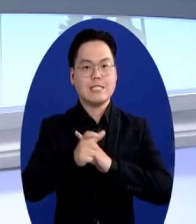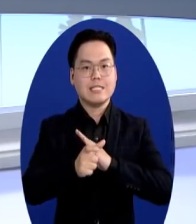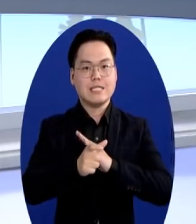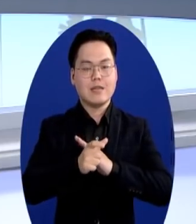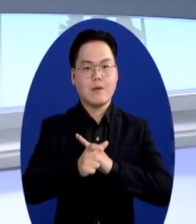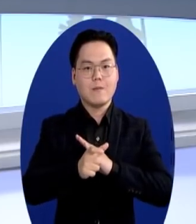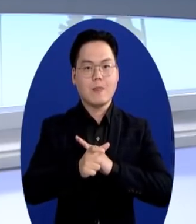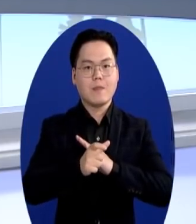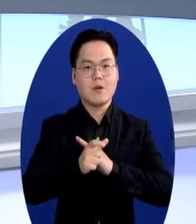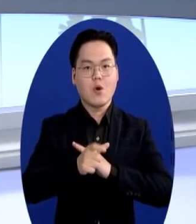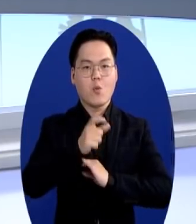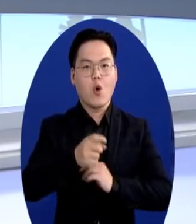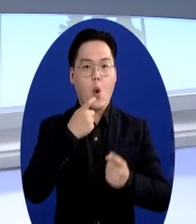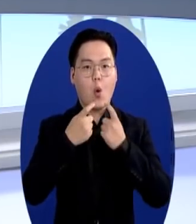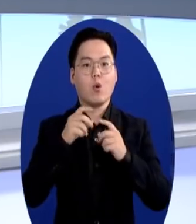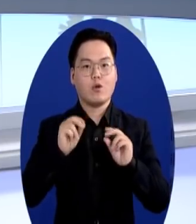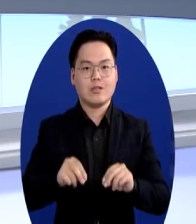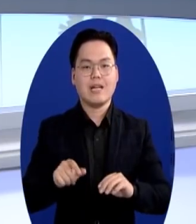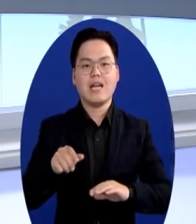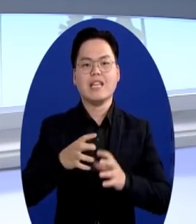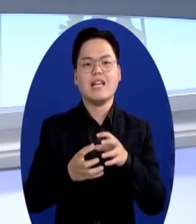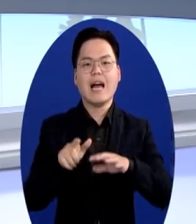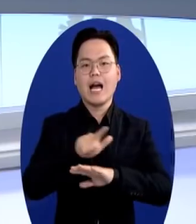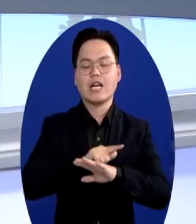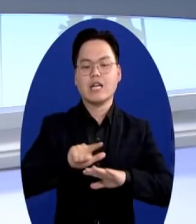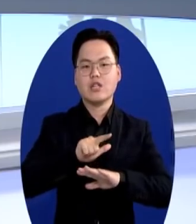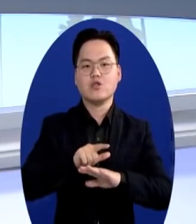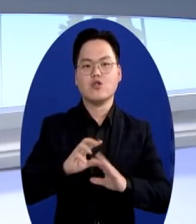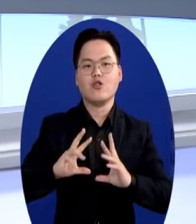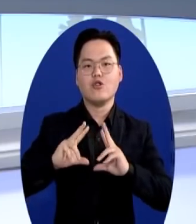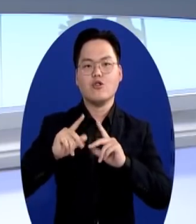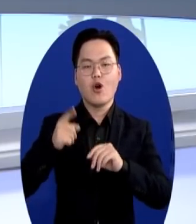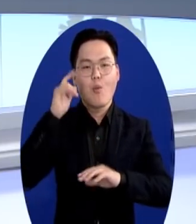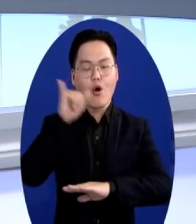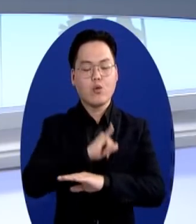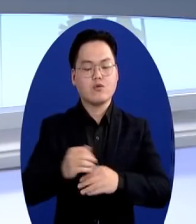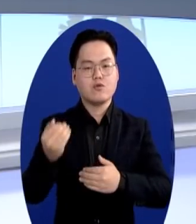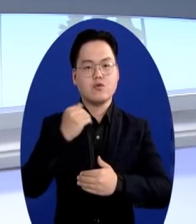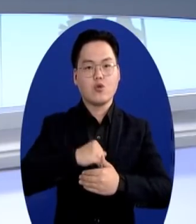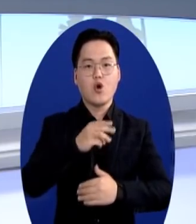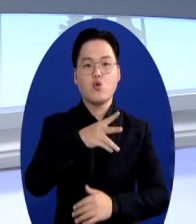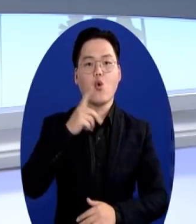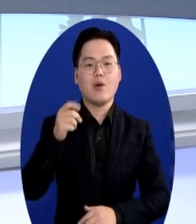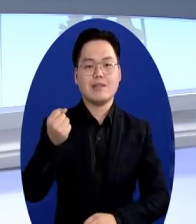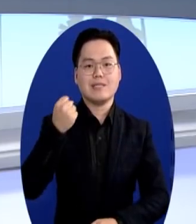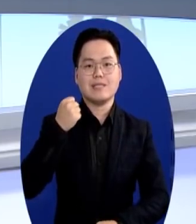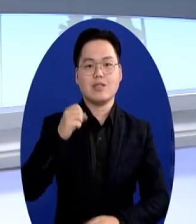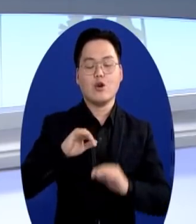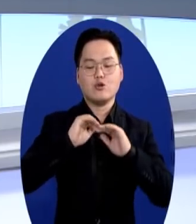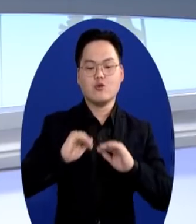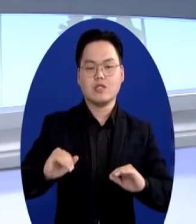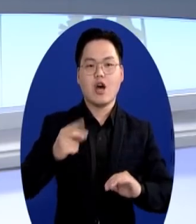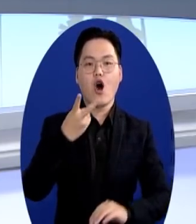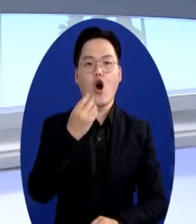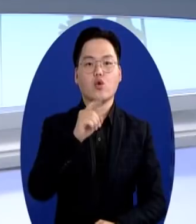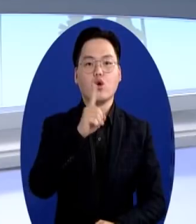боллоо. Дэлхийн газар зүй улс төрийг өөрчилсөн Манжуурын стратегийн давшилтанд Монгол улс оролцож түүхэн ядалт байгуулж тусгаар тогтнолоо